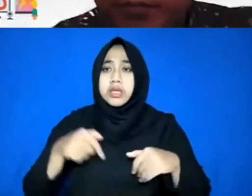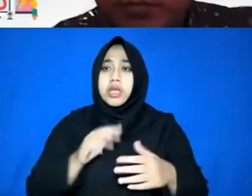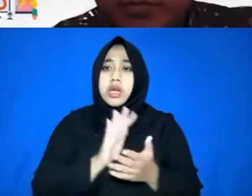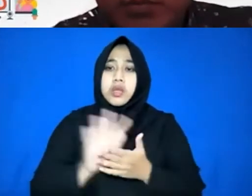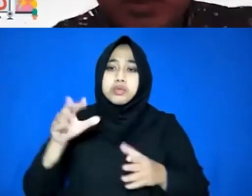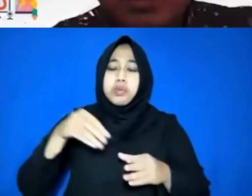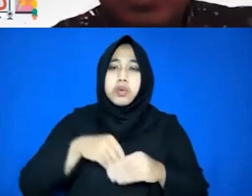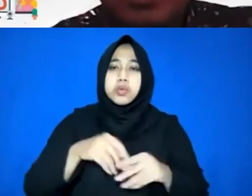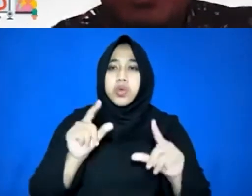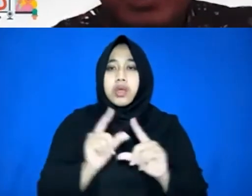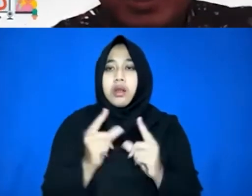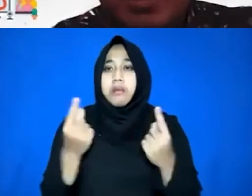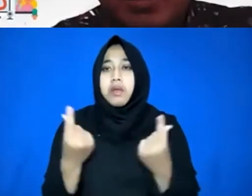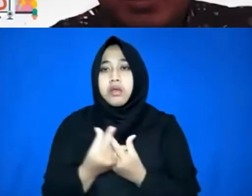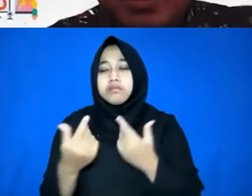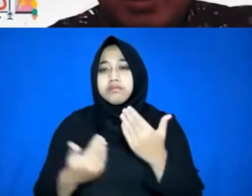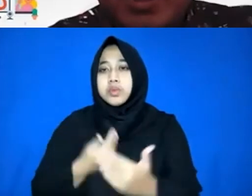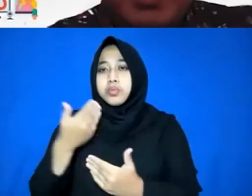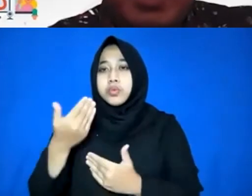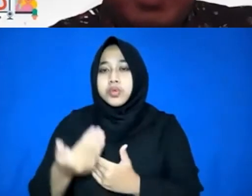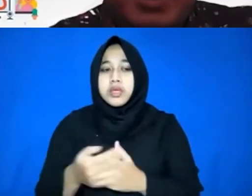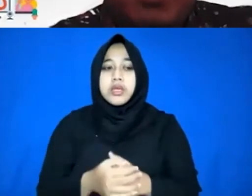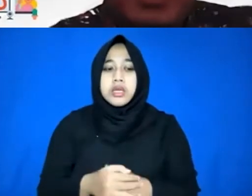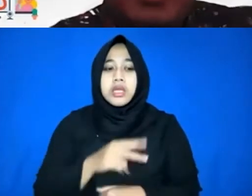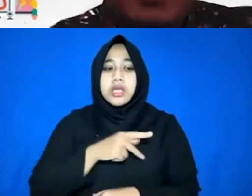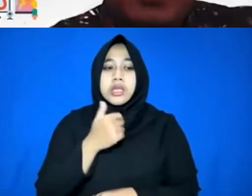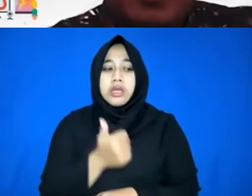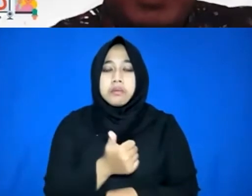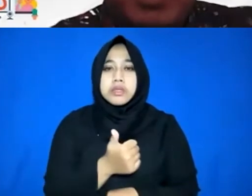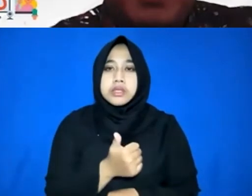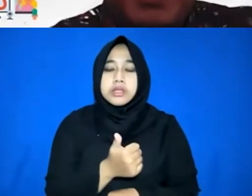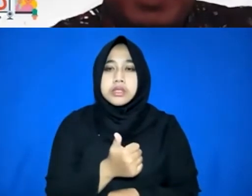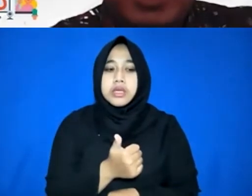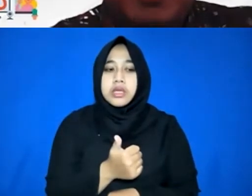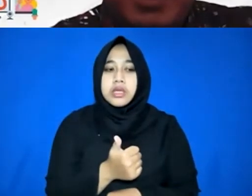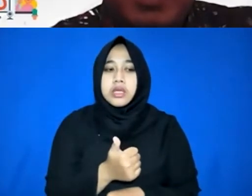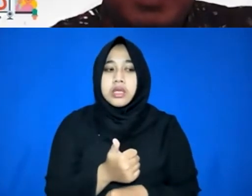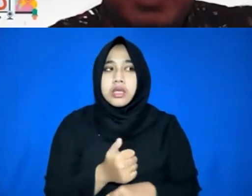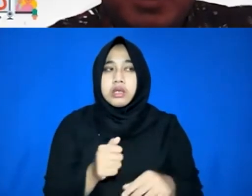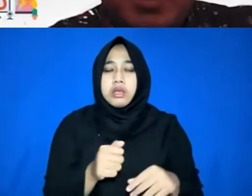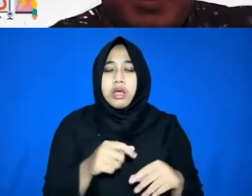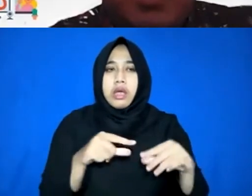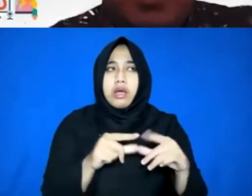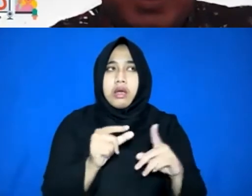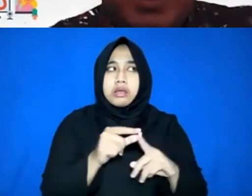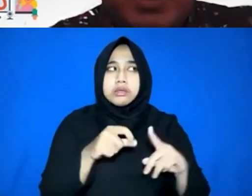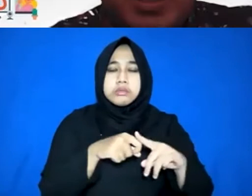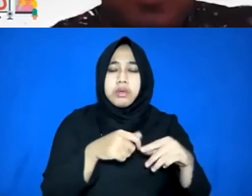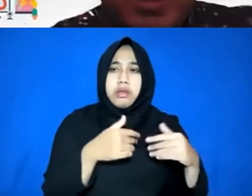lapangan, terus kemudian kita bisa head to head untuk berdebat pada aspek apa